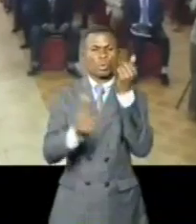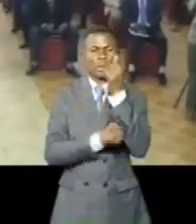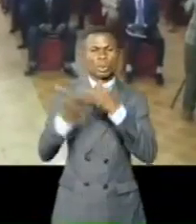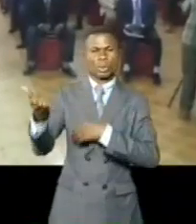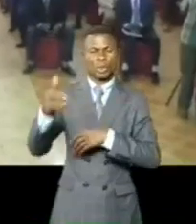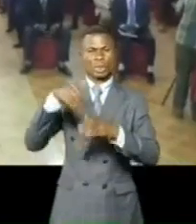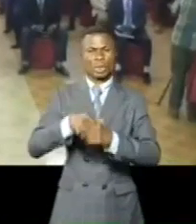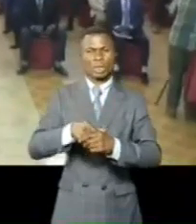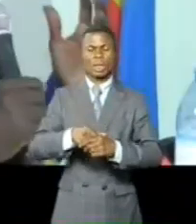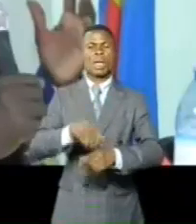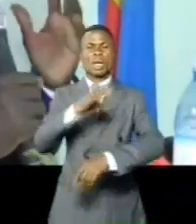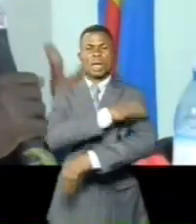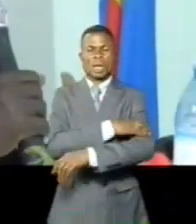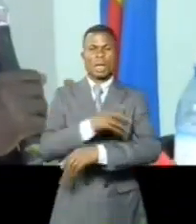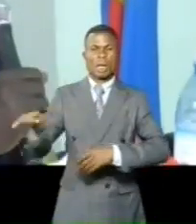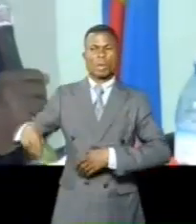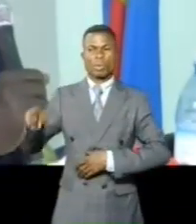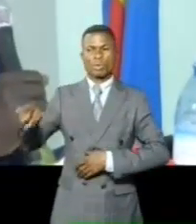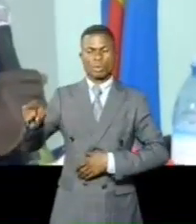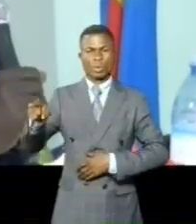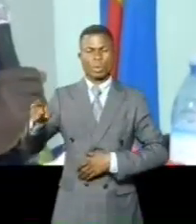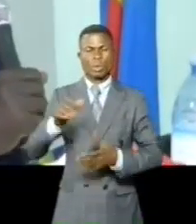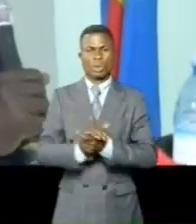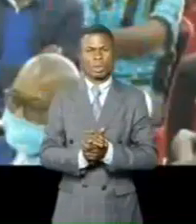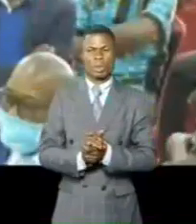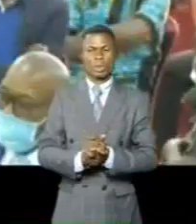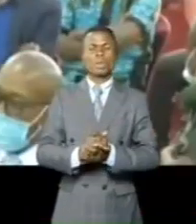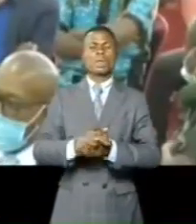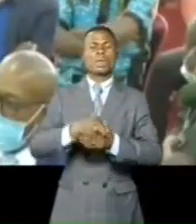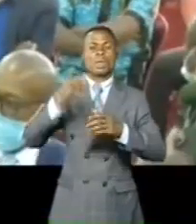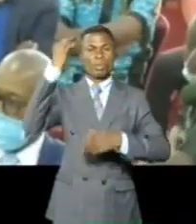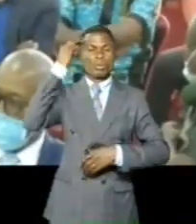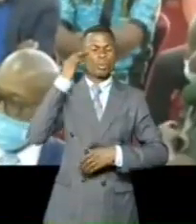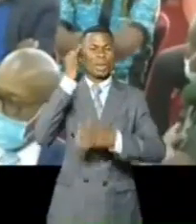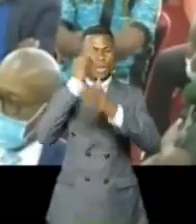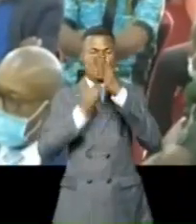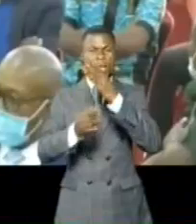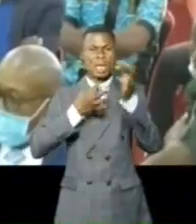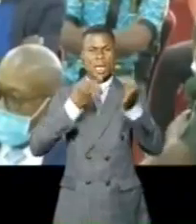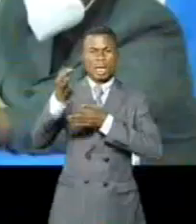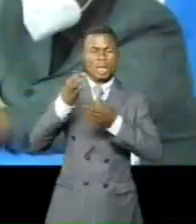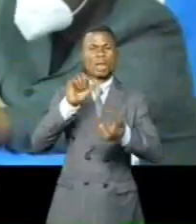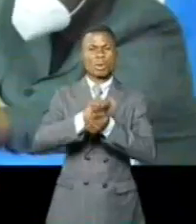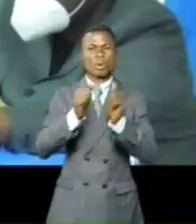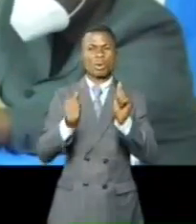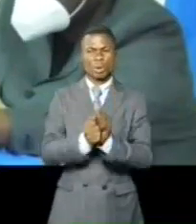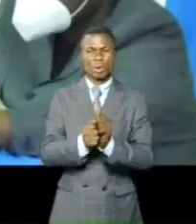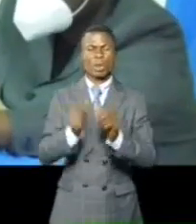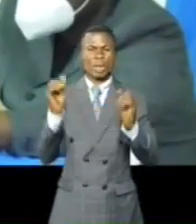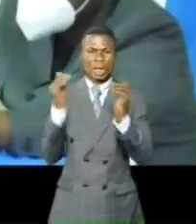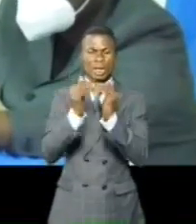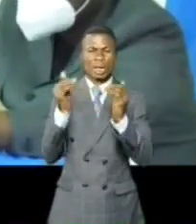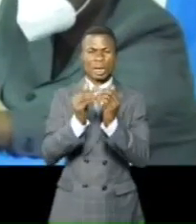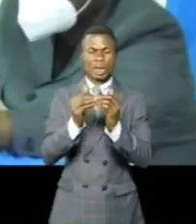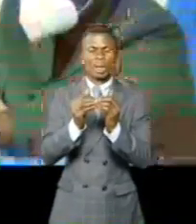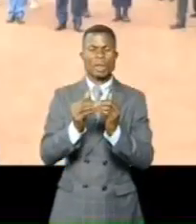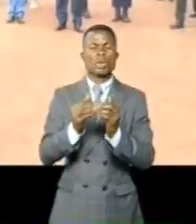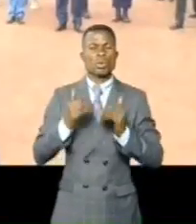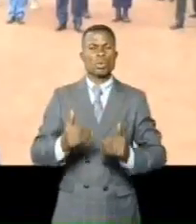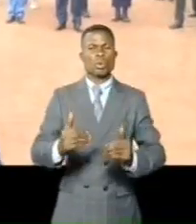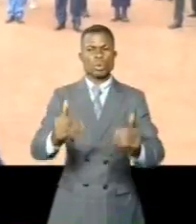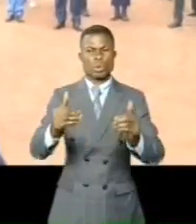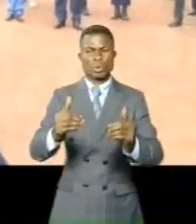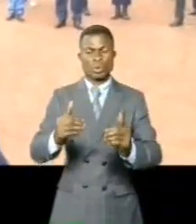les capitales provinciales, des interlocuteurs du patron de l'Intérieur ont exposé des problèmes récurrents ayant le même contenu.